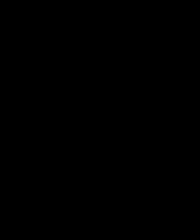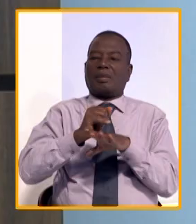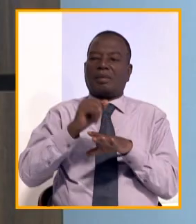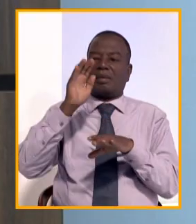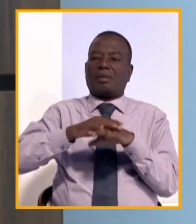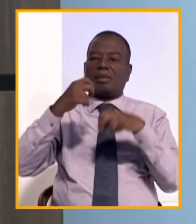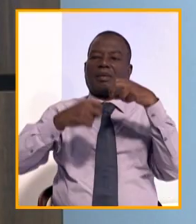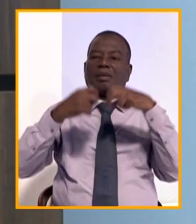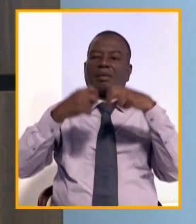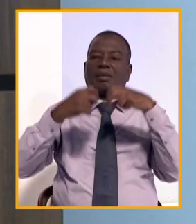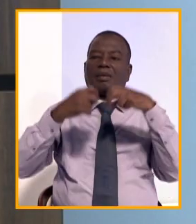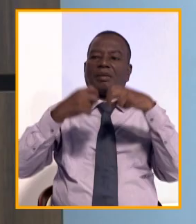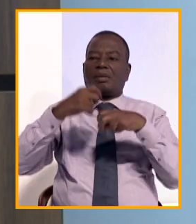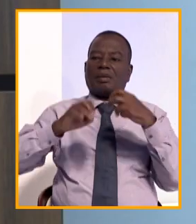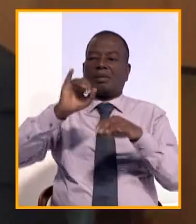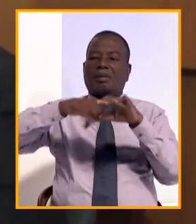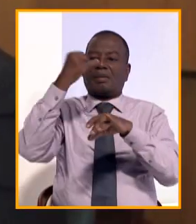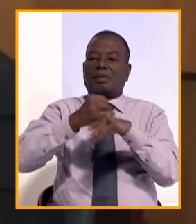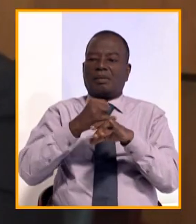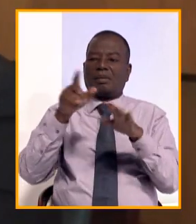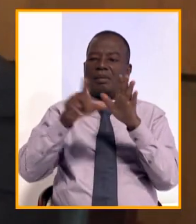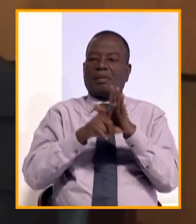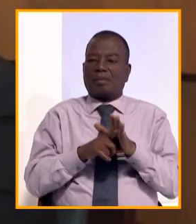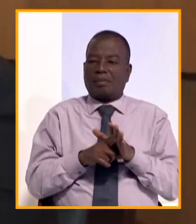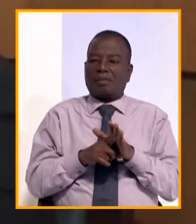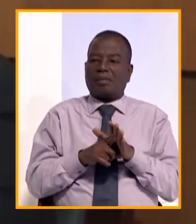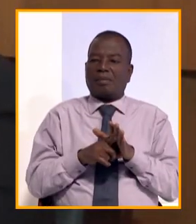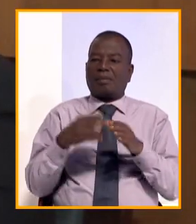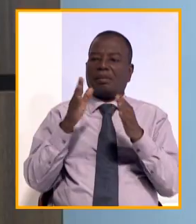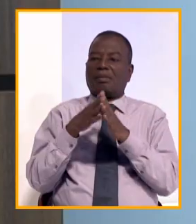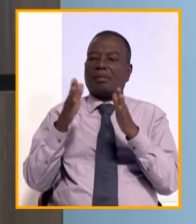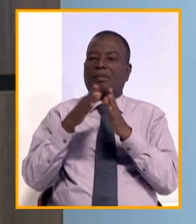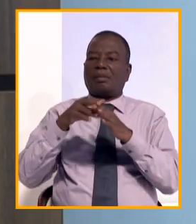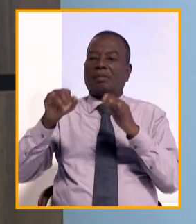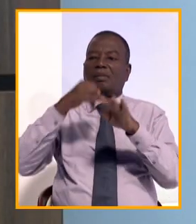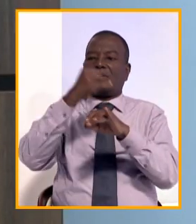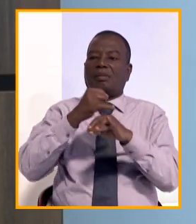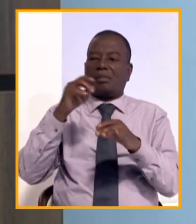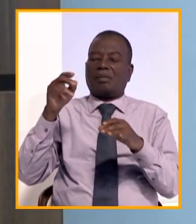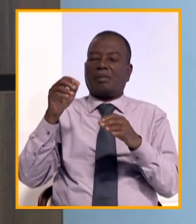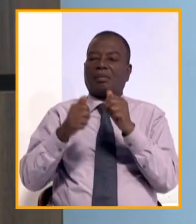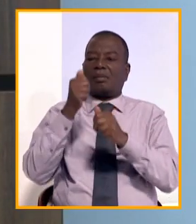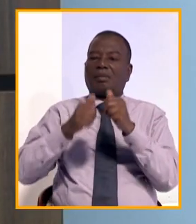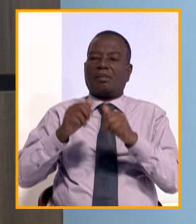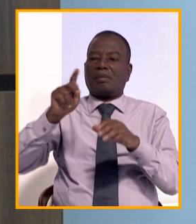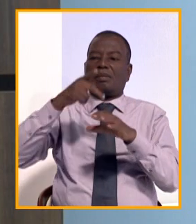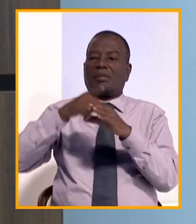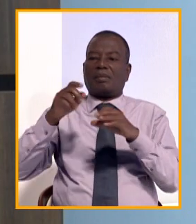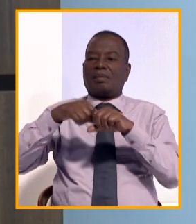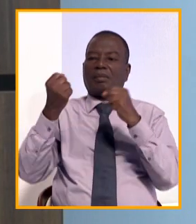questions internationales. Et de plus, les réunions internationales auxquelles participe l'Assemblée